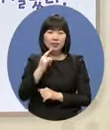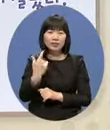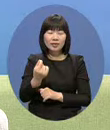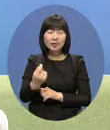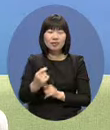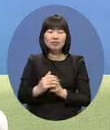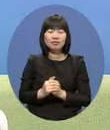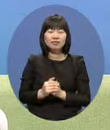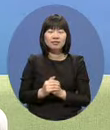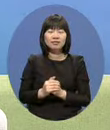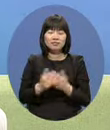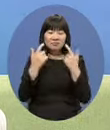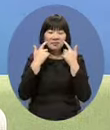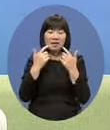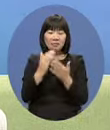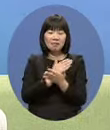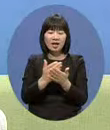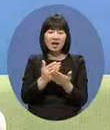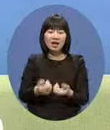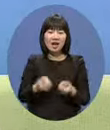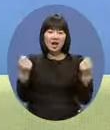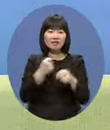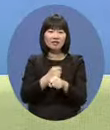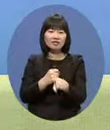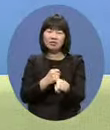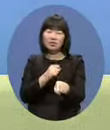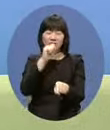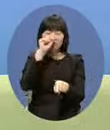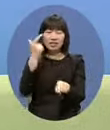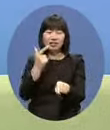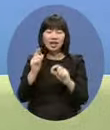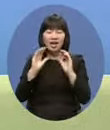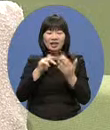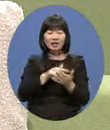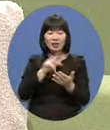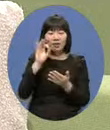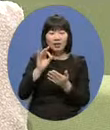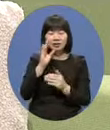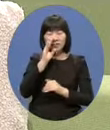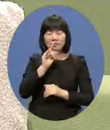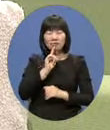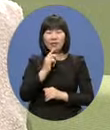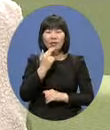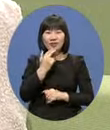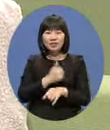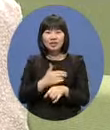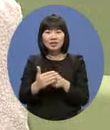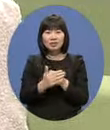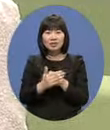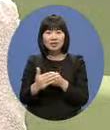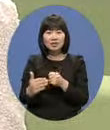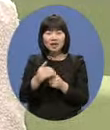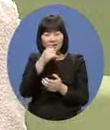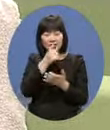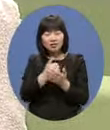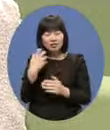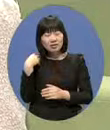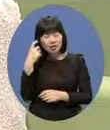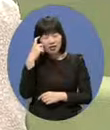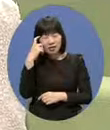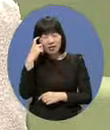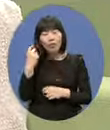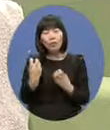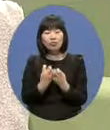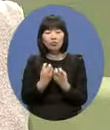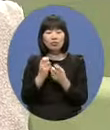빨 잘라서 얘기하는 근데 사실은 특히 애들 같은 경우에는 나쁜 얘기 절대 안 하거든요 속으로 막 죄책감 막 들고 어이고